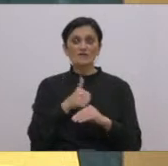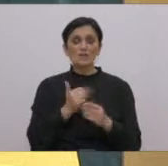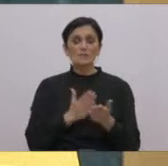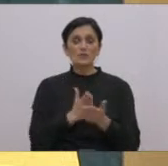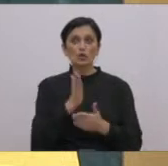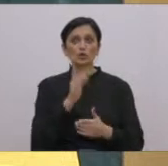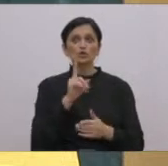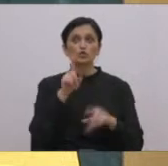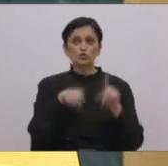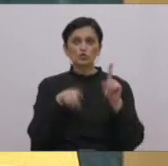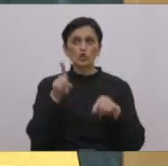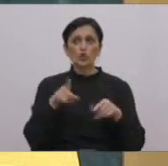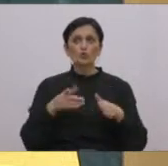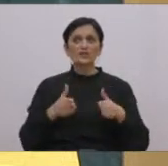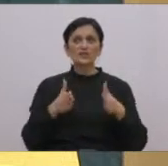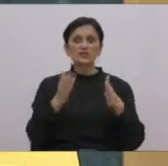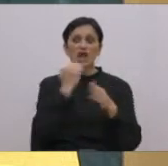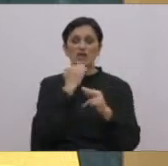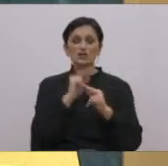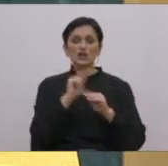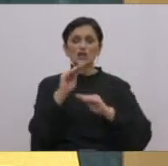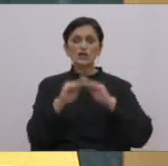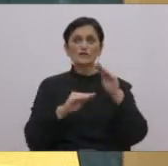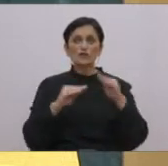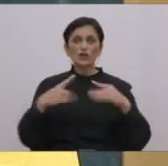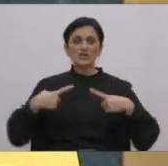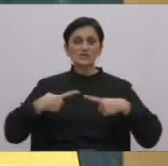unda, zogadat sa gzau infrastructurile ze kselis,